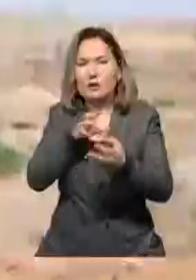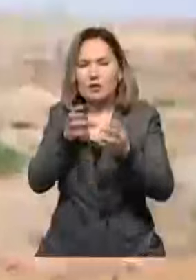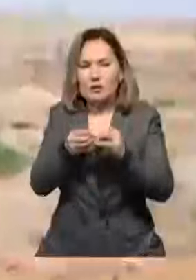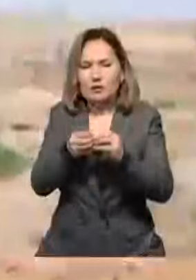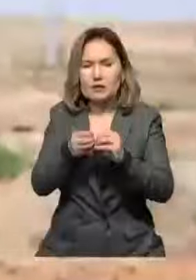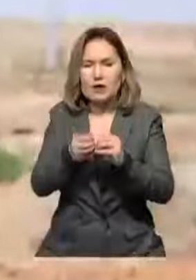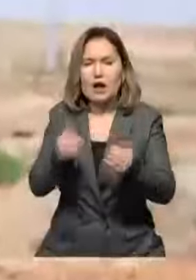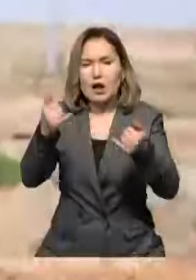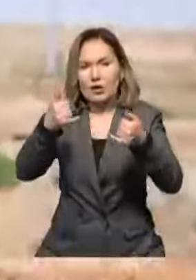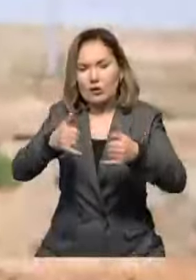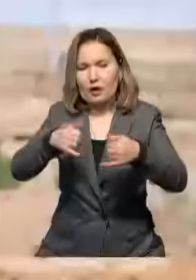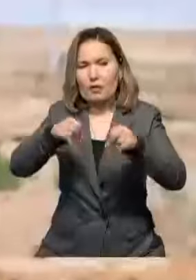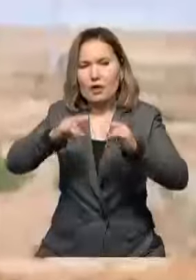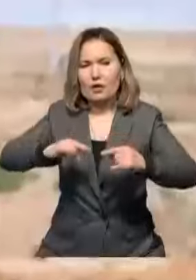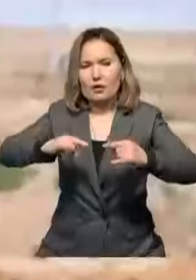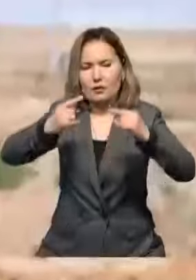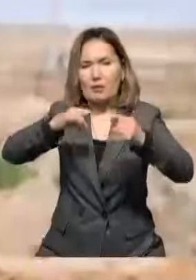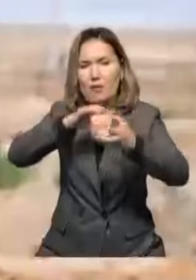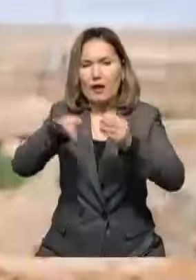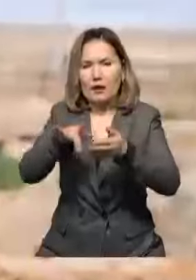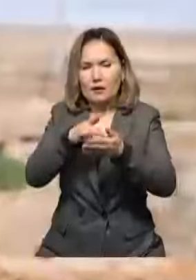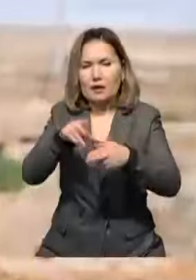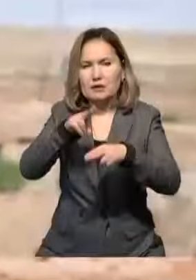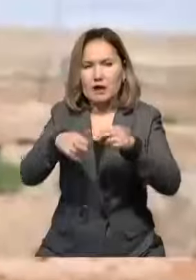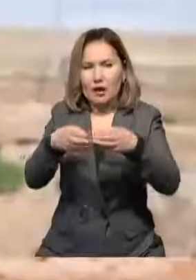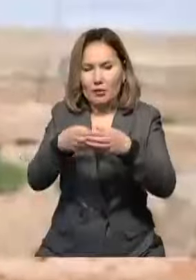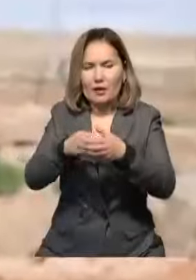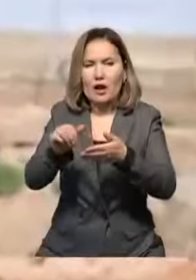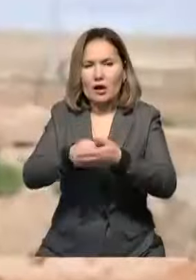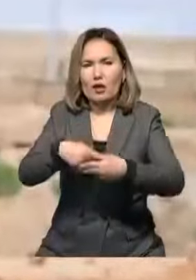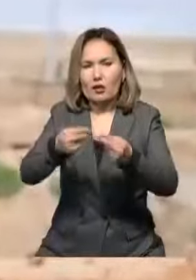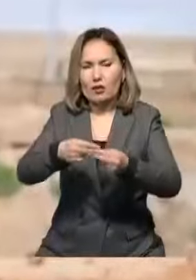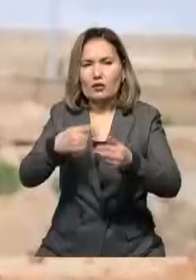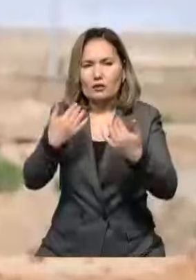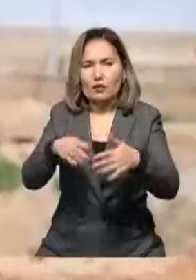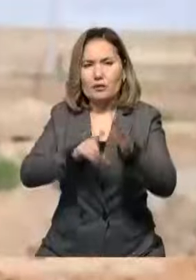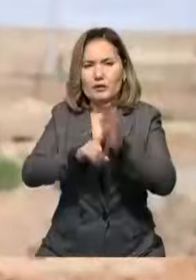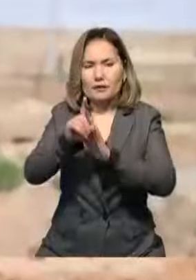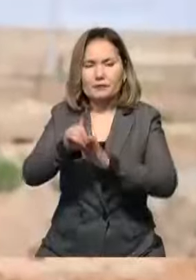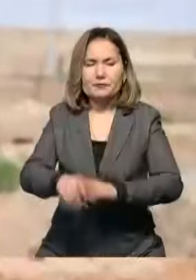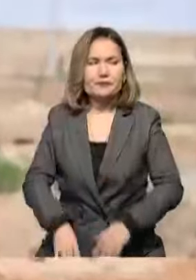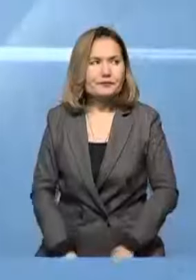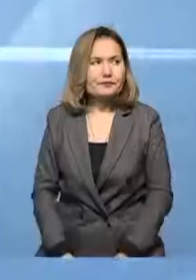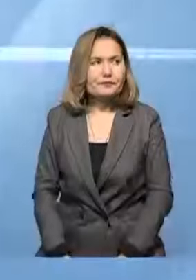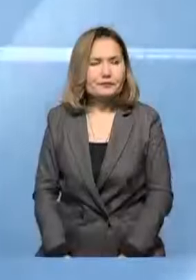құю расчеттарын алып, есептерін алып, мердігер мекемемен бүгінгі таңда құрылыс жұмыстарын бастап жатырмыз.